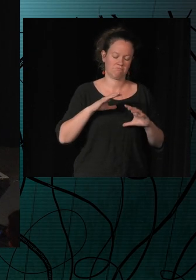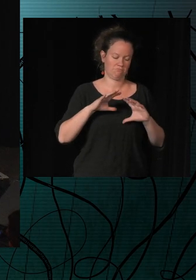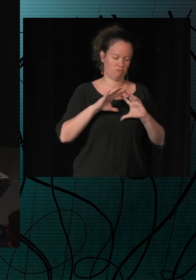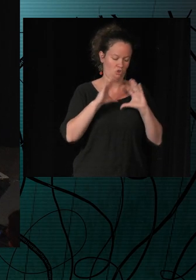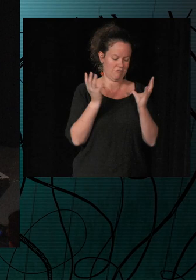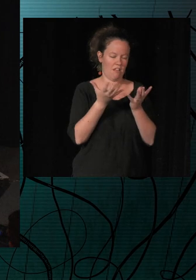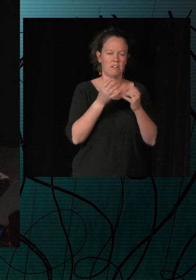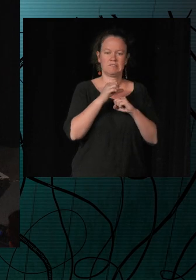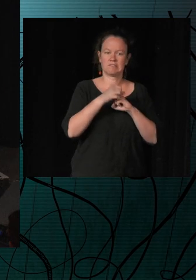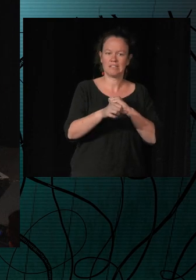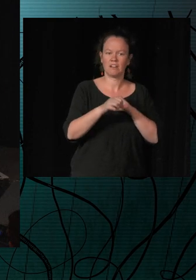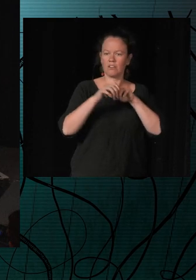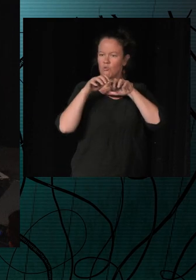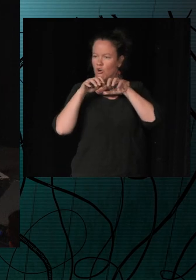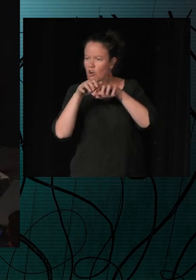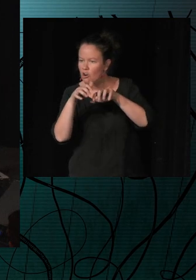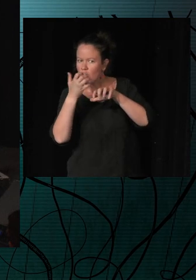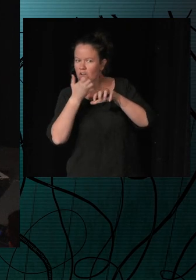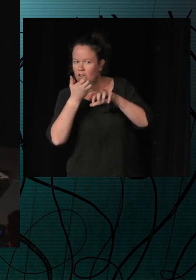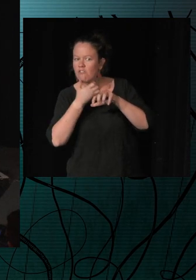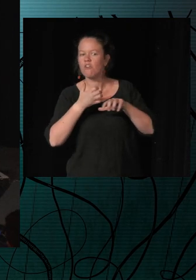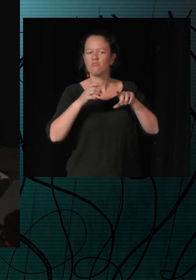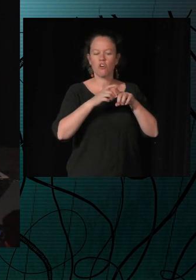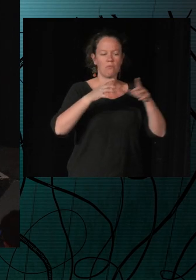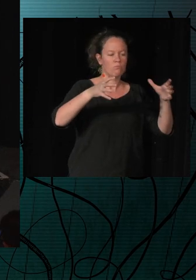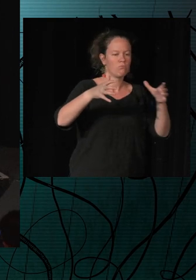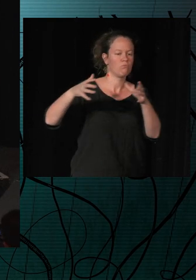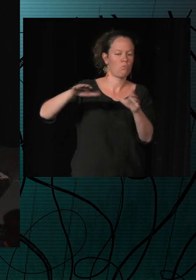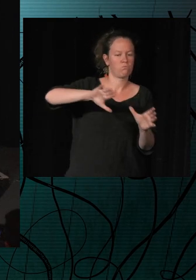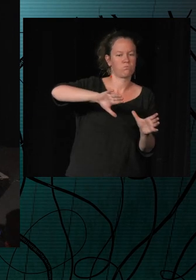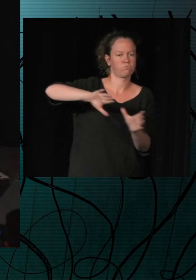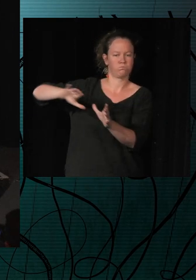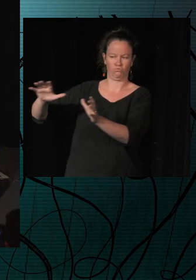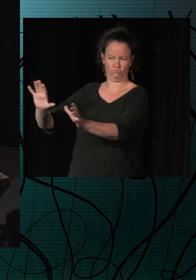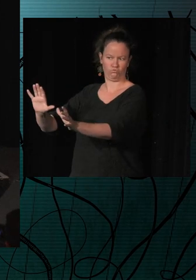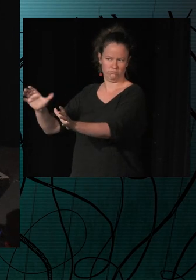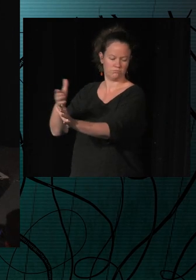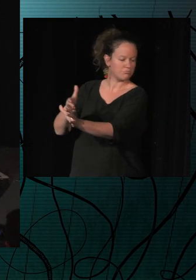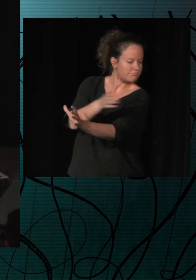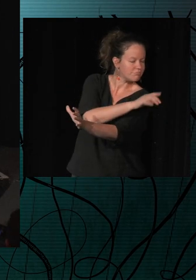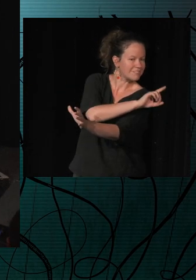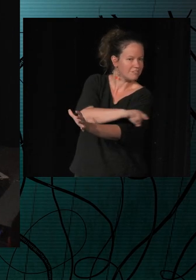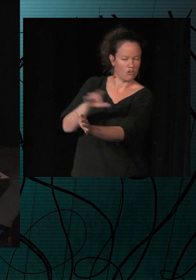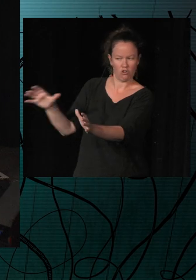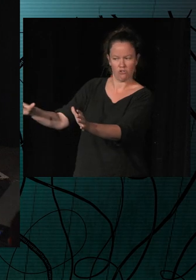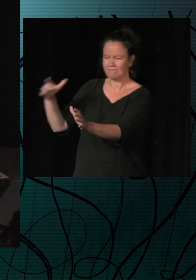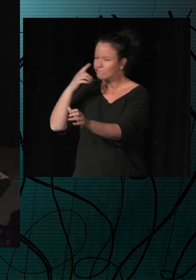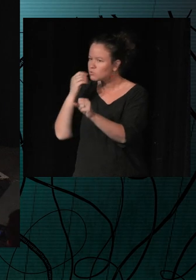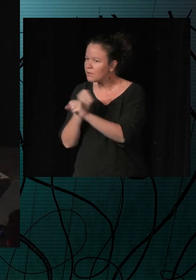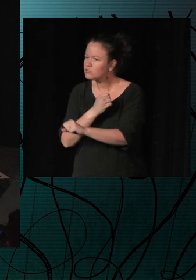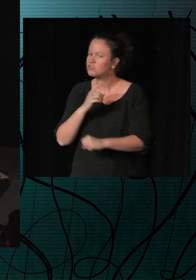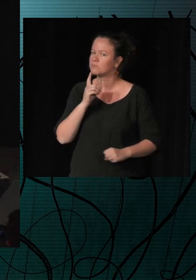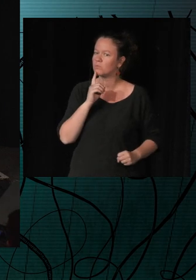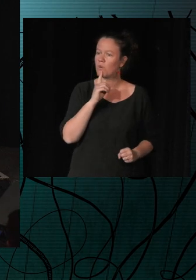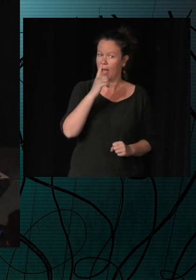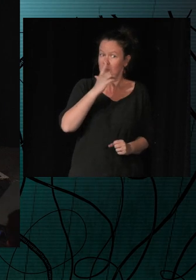ce soit au cinéma comme dans le jeu vidéo comme un genre vraiment à part parce que moi je suis convaincu qu'il y a des récits dont on ne peut parler